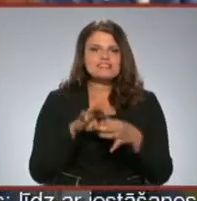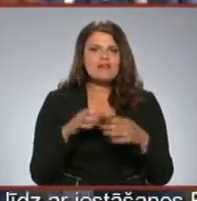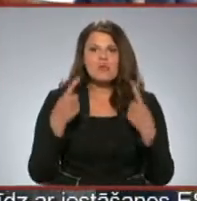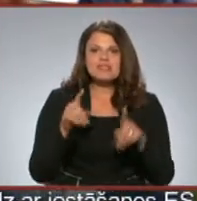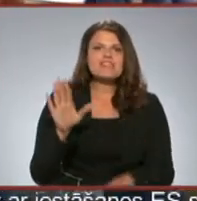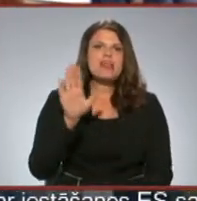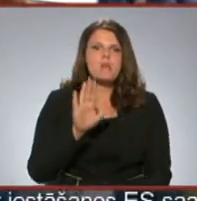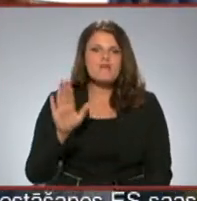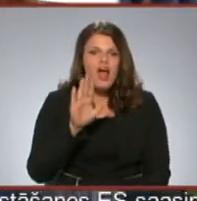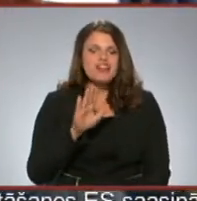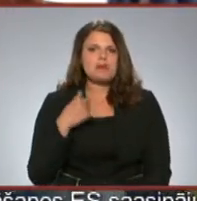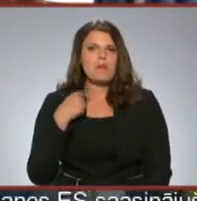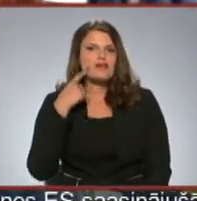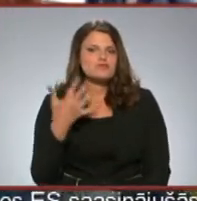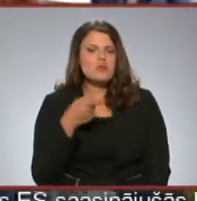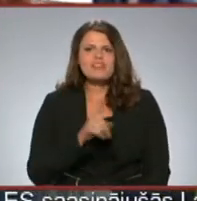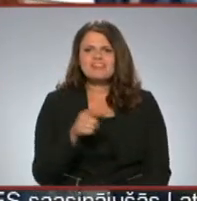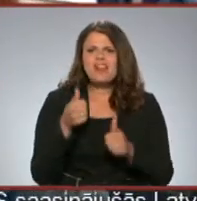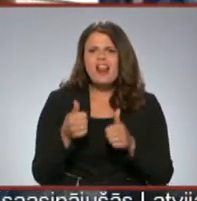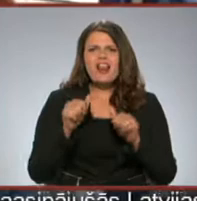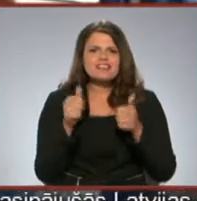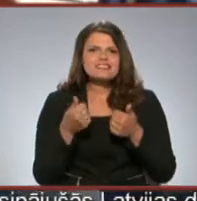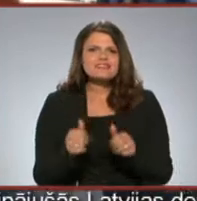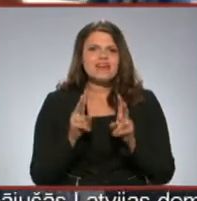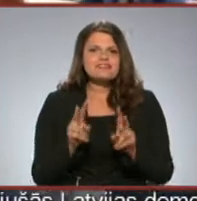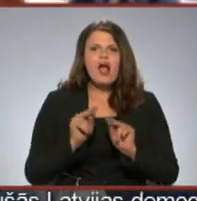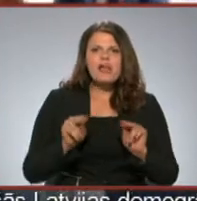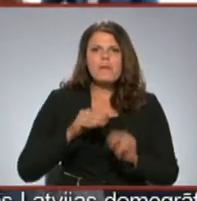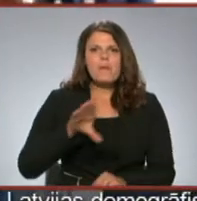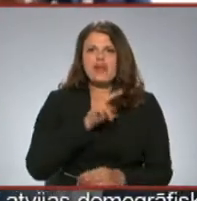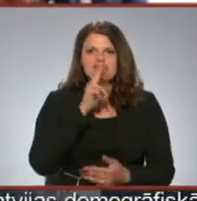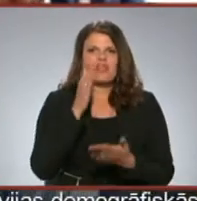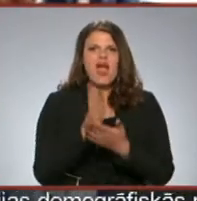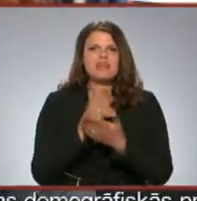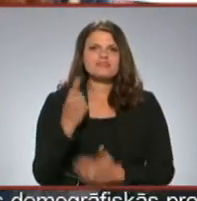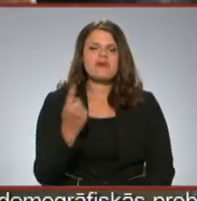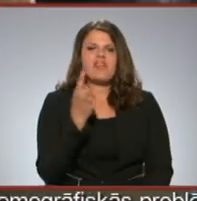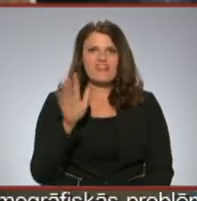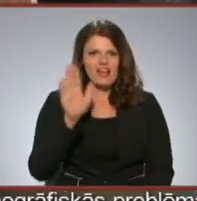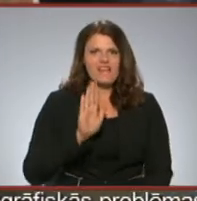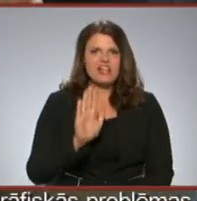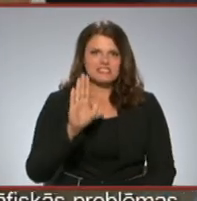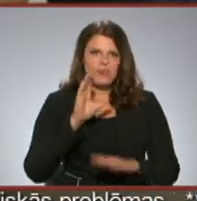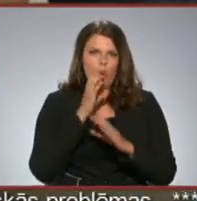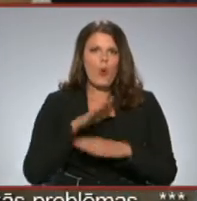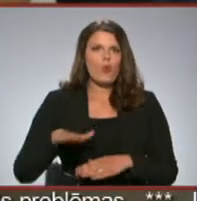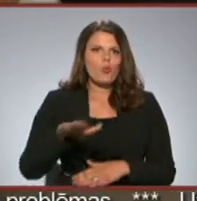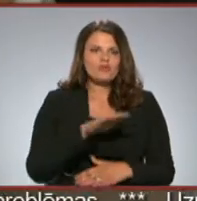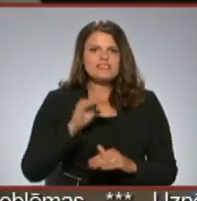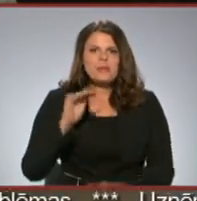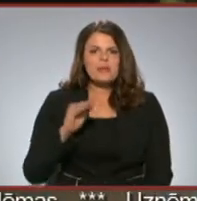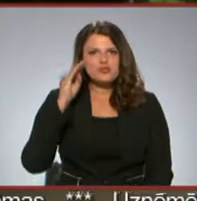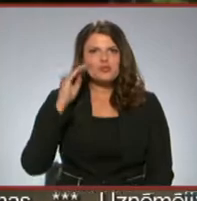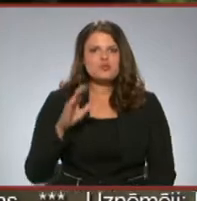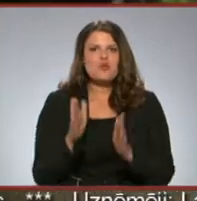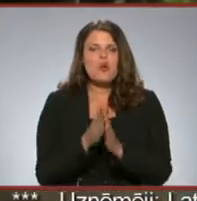citām valstīm. Es domāju, ka tas ir vienkārši lielisks veids, ka viņam arī iemācīt to, ka mēs neesam vienīgā valsts pie ūdens. Mazais Mārtiņš kopā